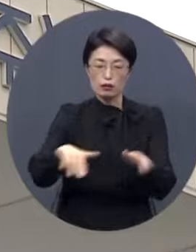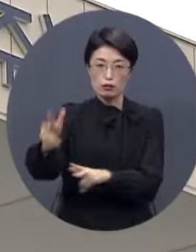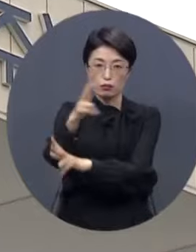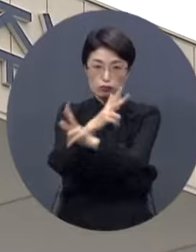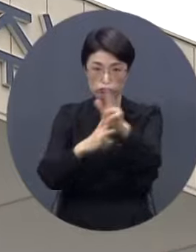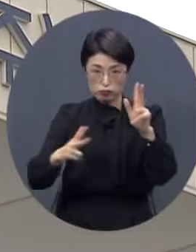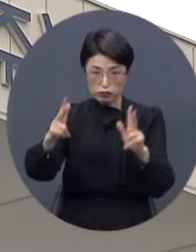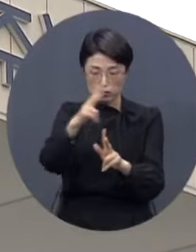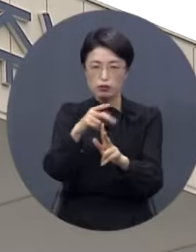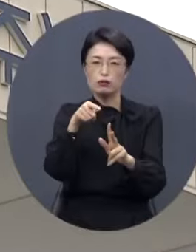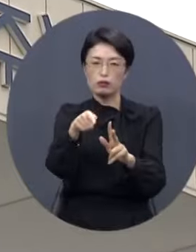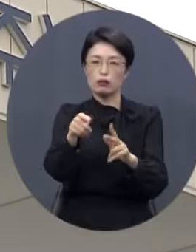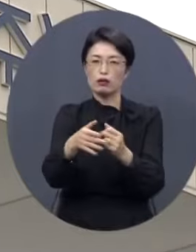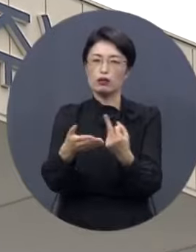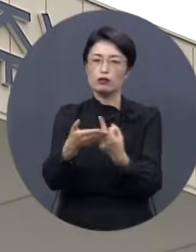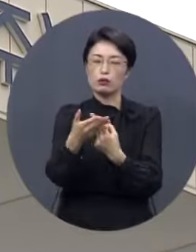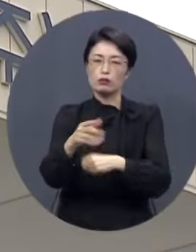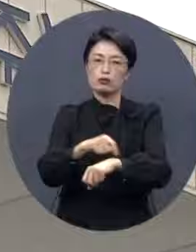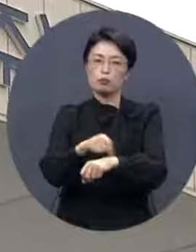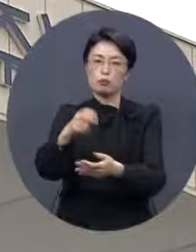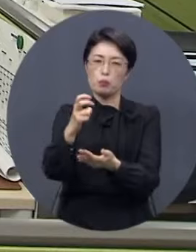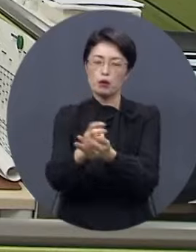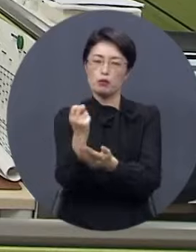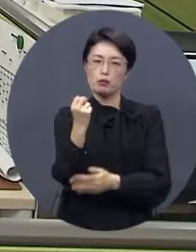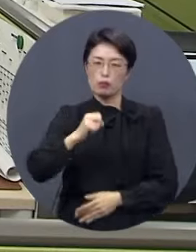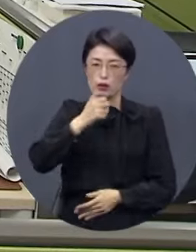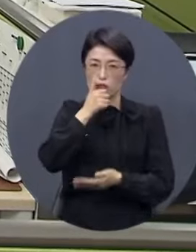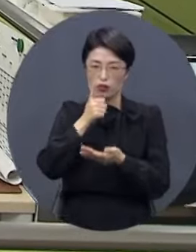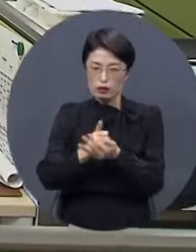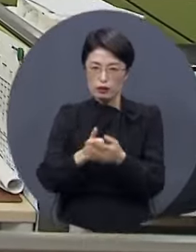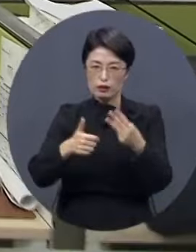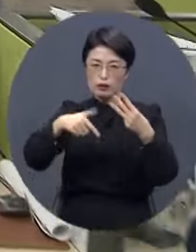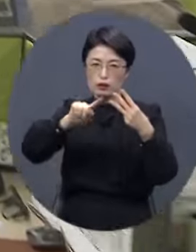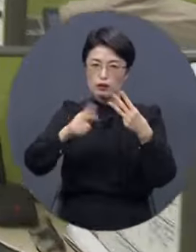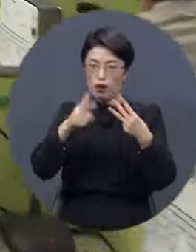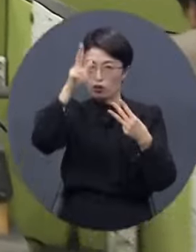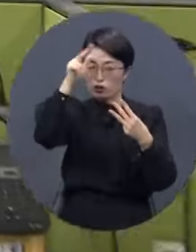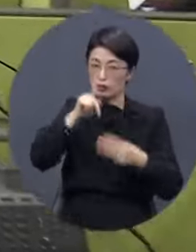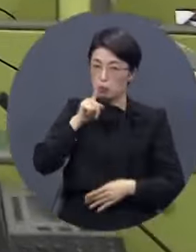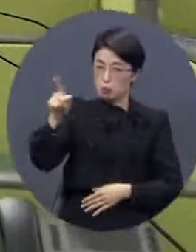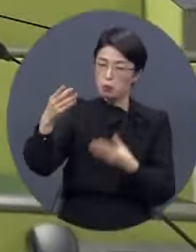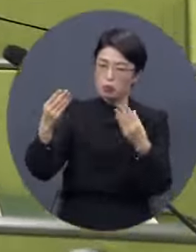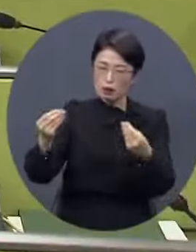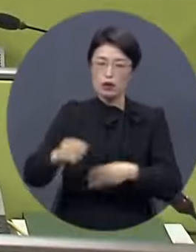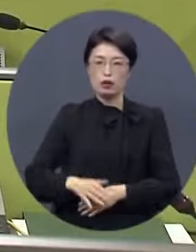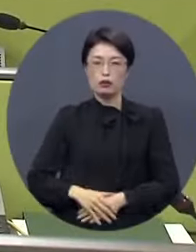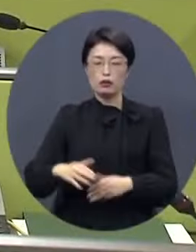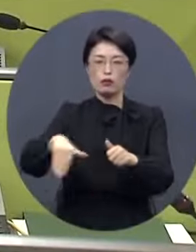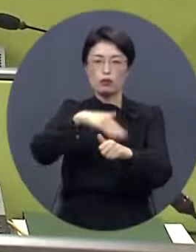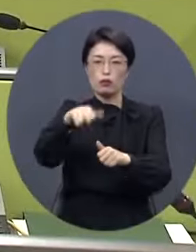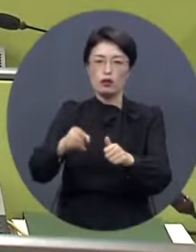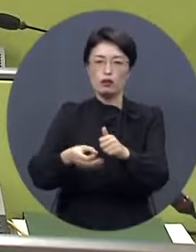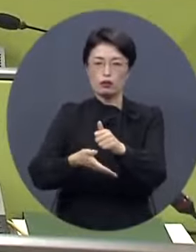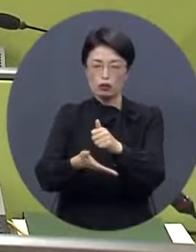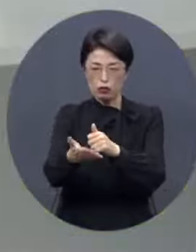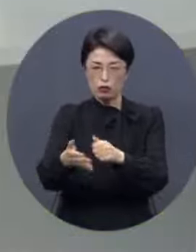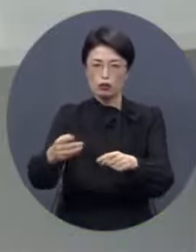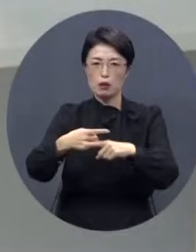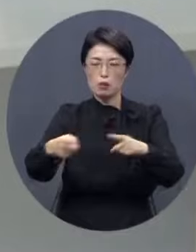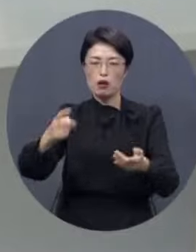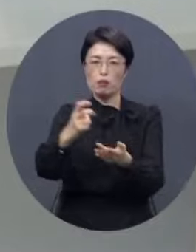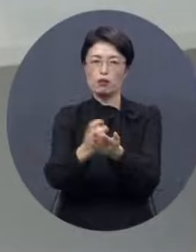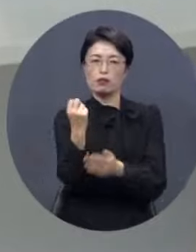한림해상풍력발전을 제주특별법 위반 혐의 등으로 3건을 경찰에 고발했고 환경영향평가법 위반 혐의